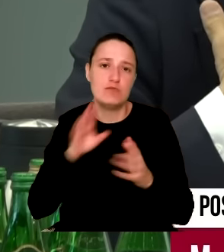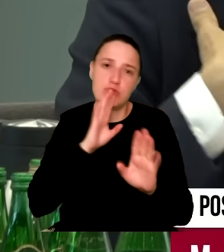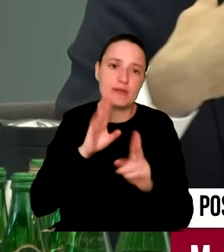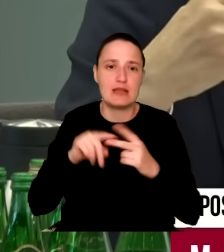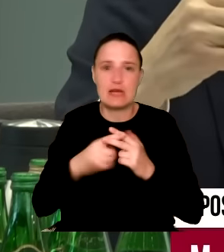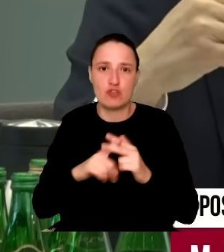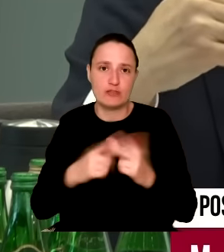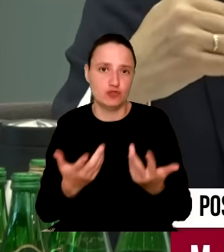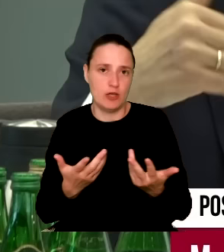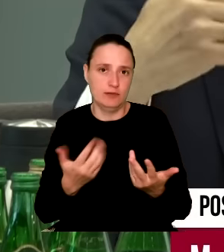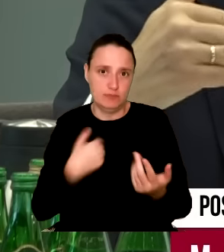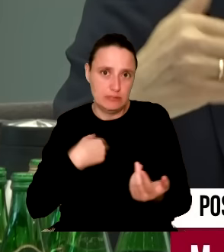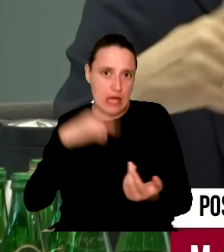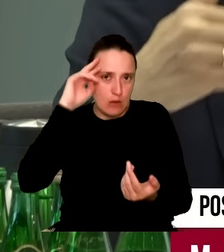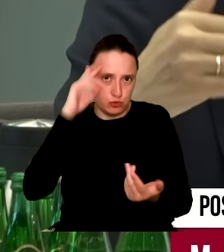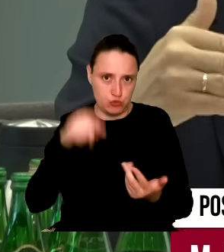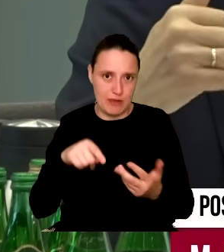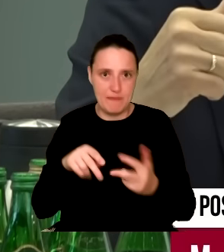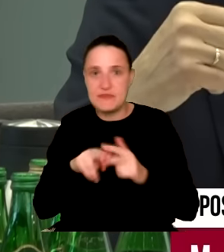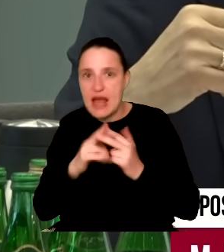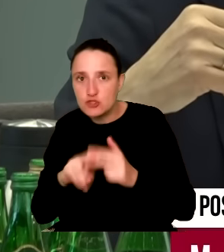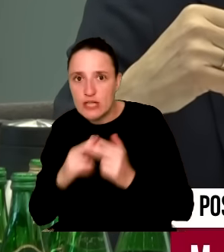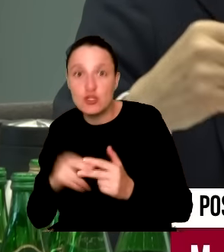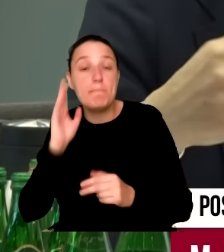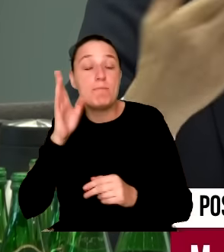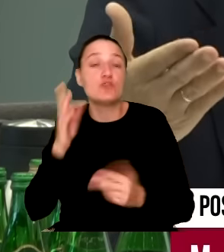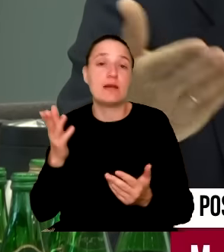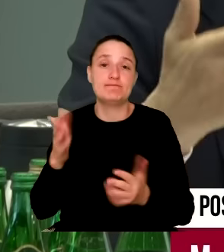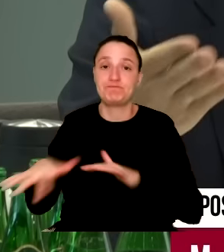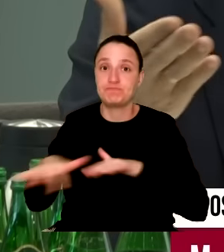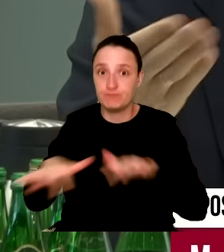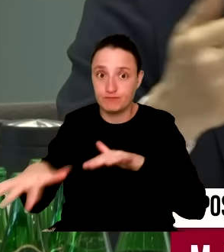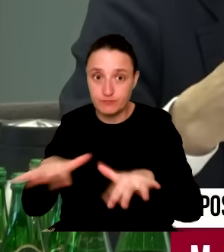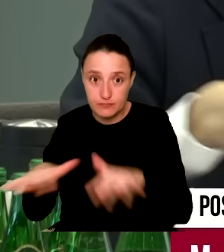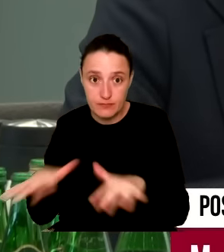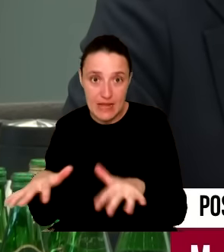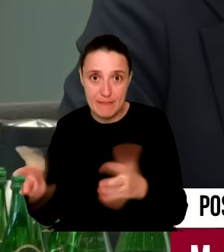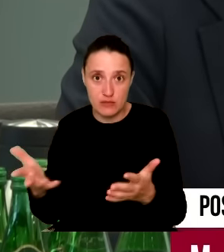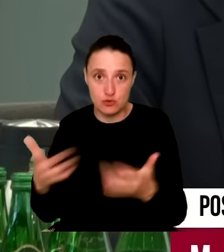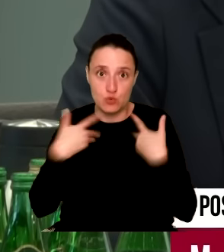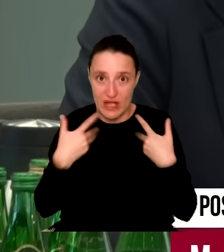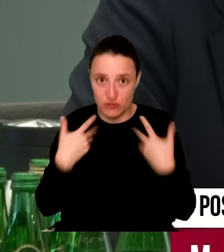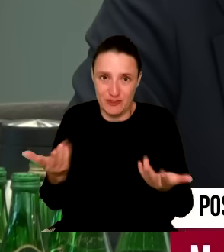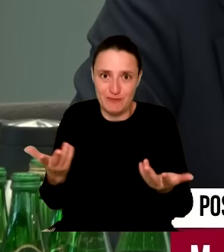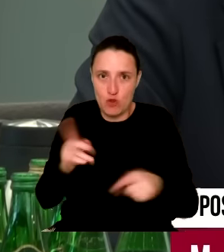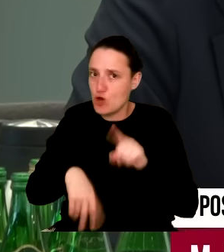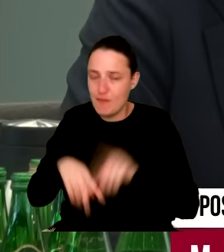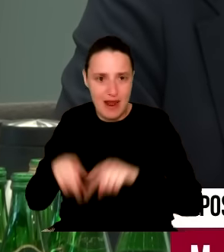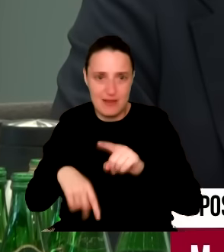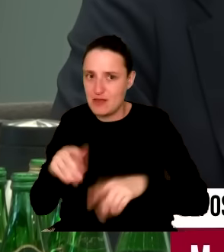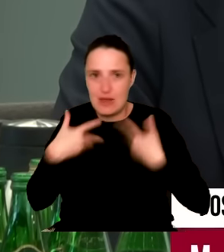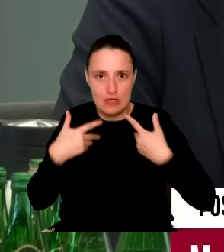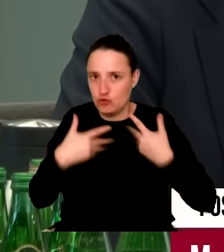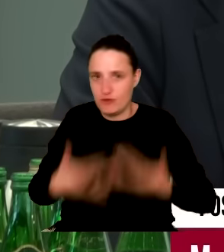rozumienie tego procesu żeby potem w lokalach wyborczych bo mówimy o przecież wyborach w normalnym